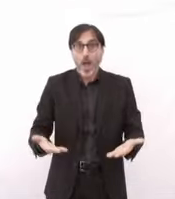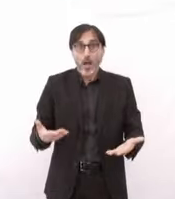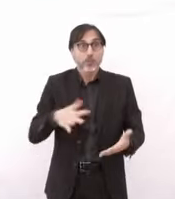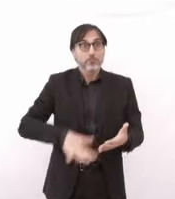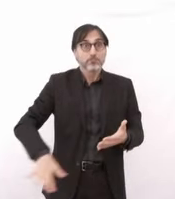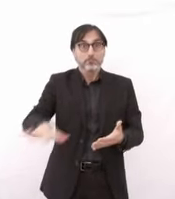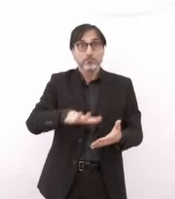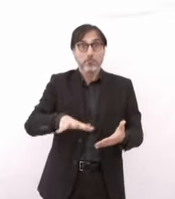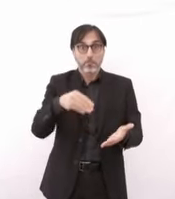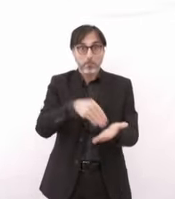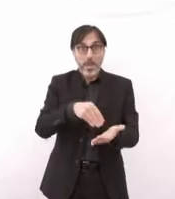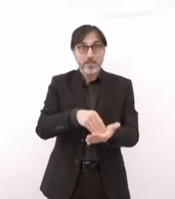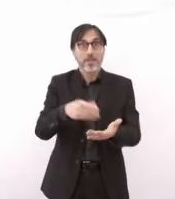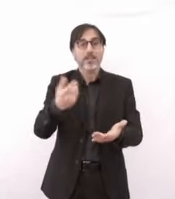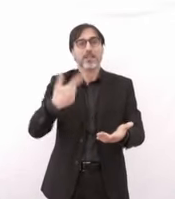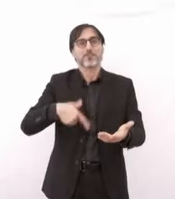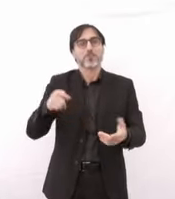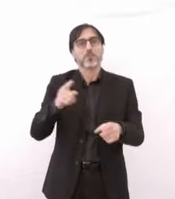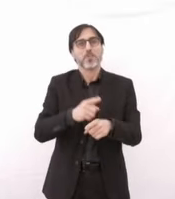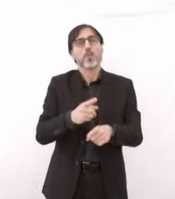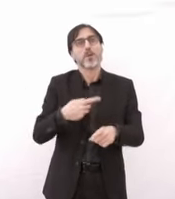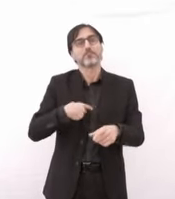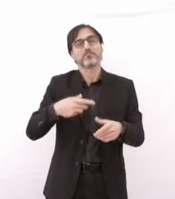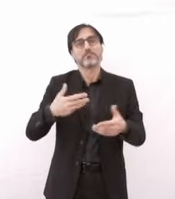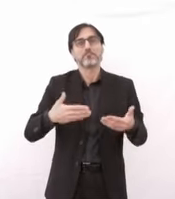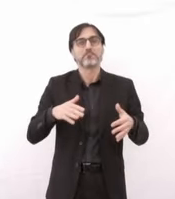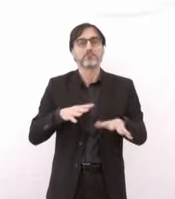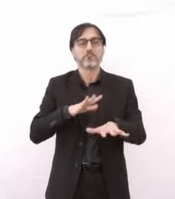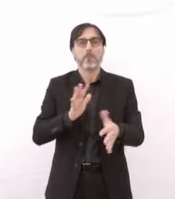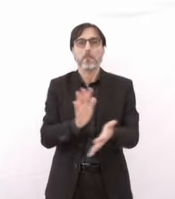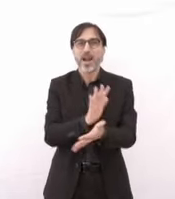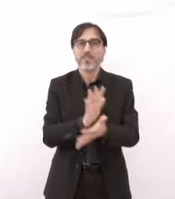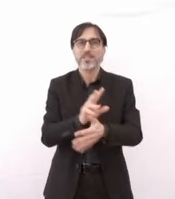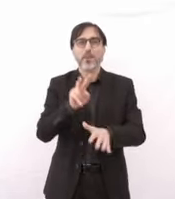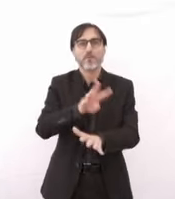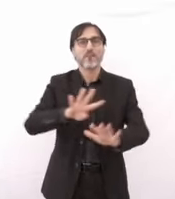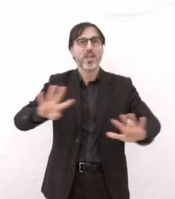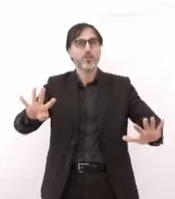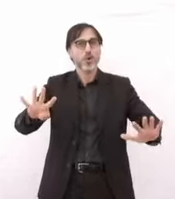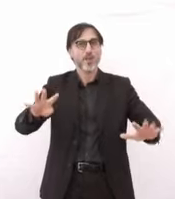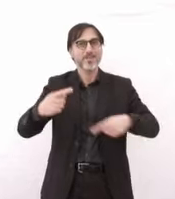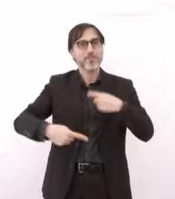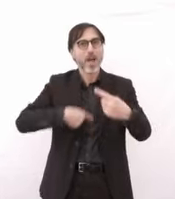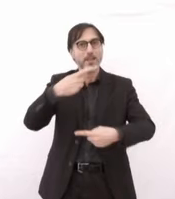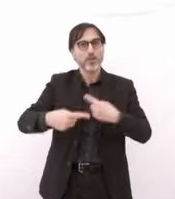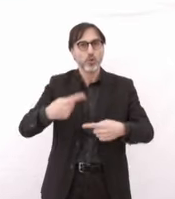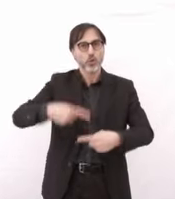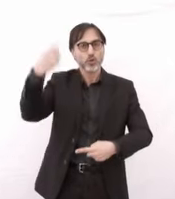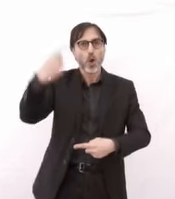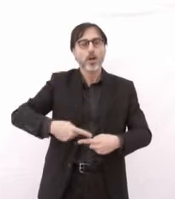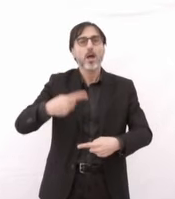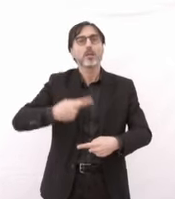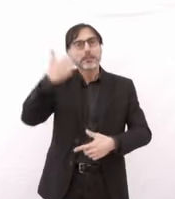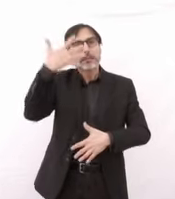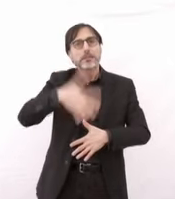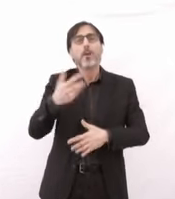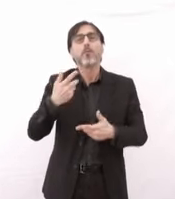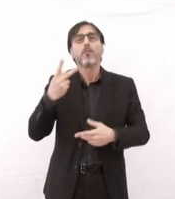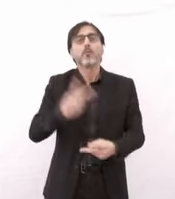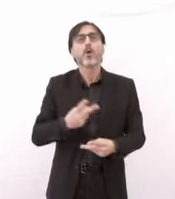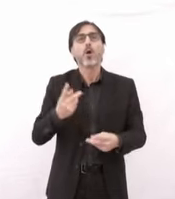siamo qui oggi a celebrare con questa manifestazione la 29esima edizione della giornata, sappiamo che in